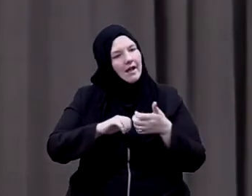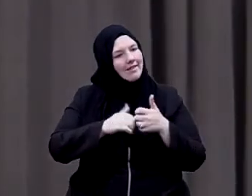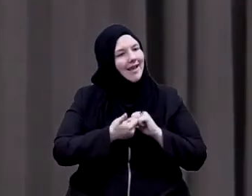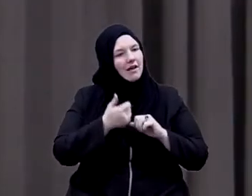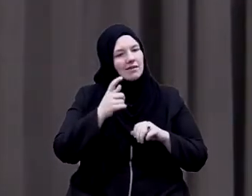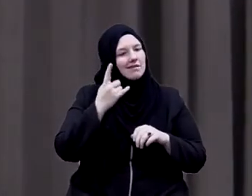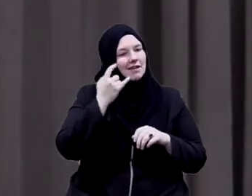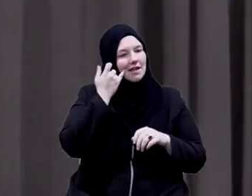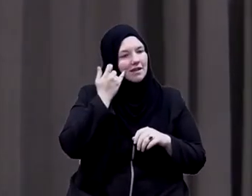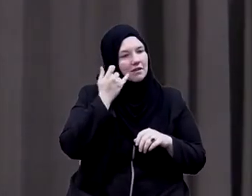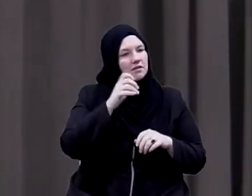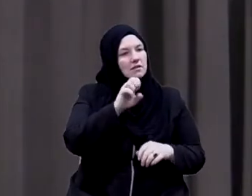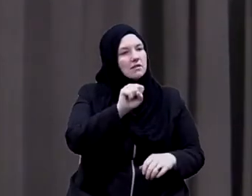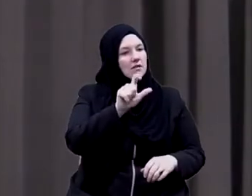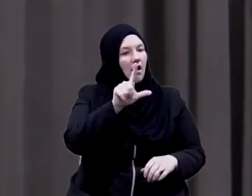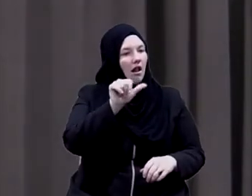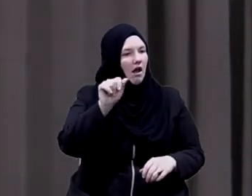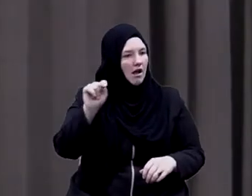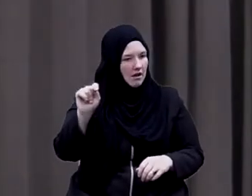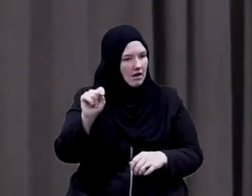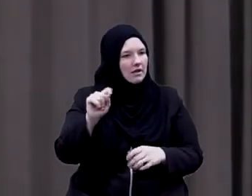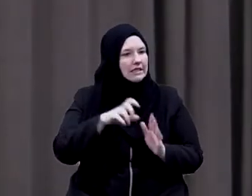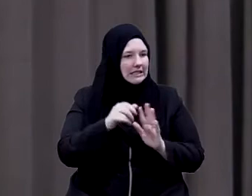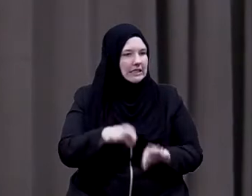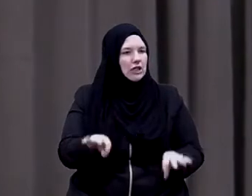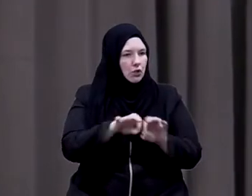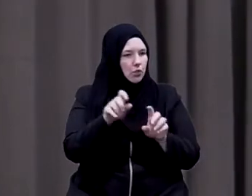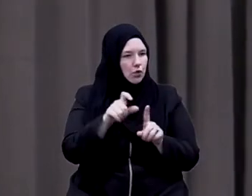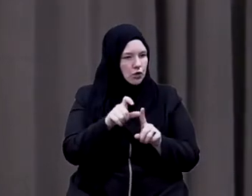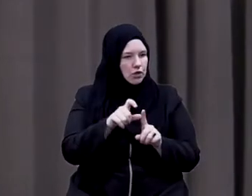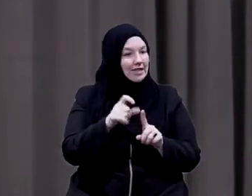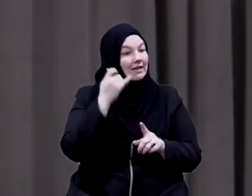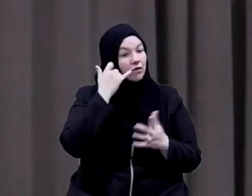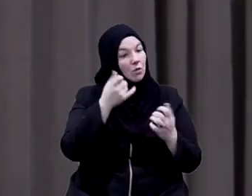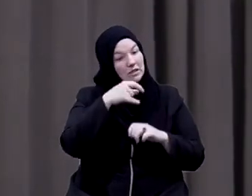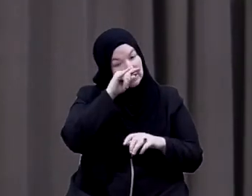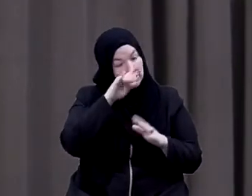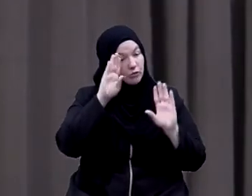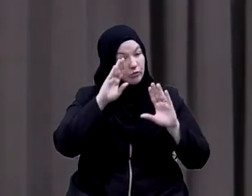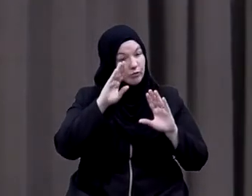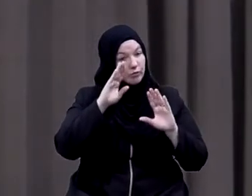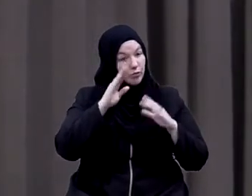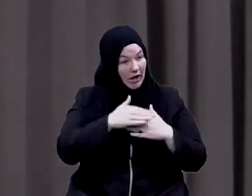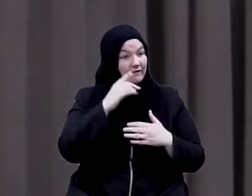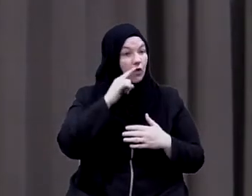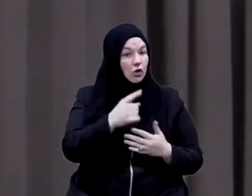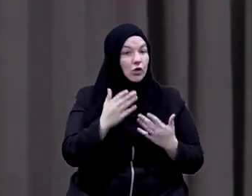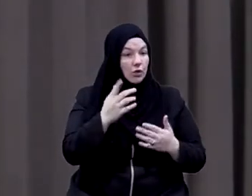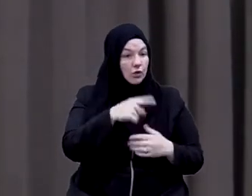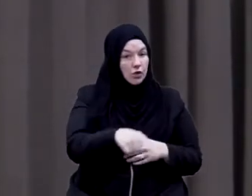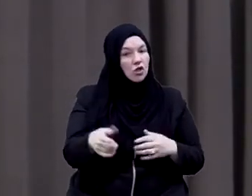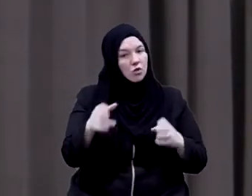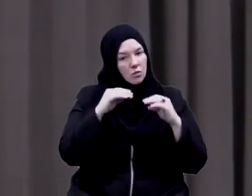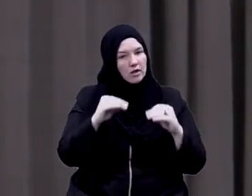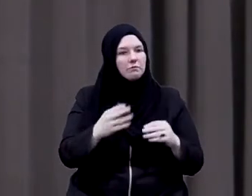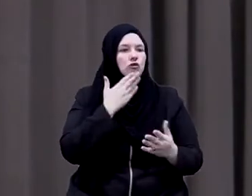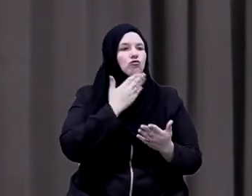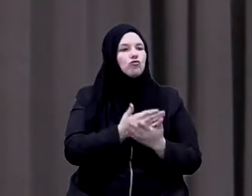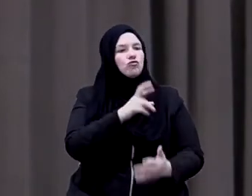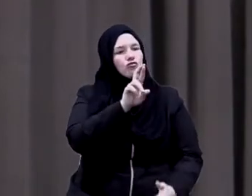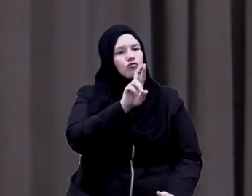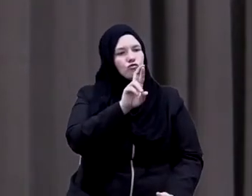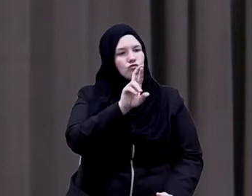لَهُ. Salih is the key word. So if you want your children to pray for you, you better want them to be